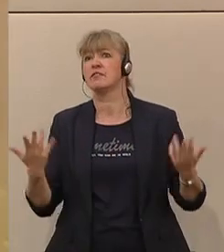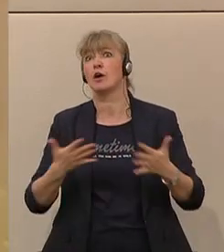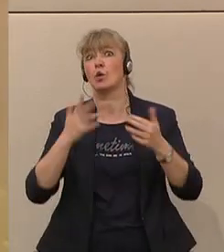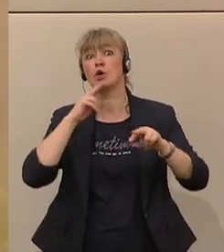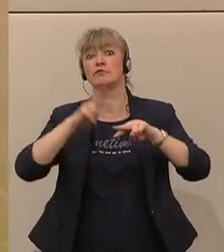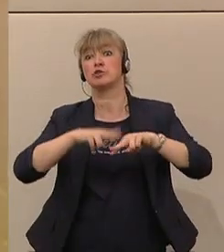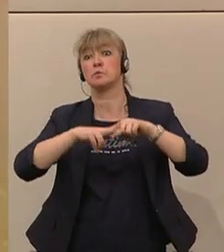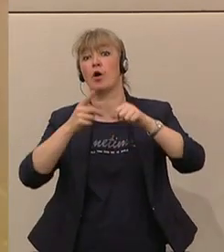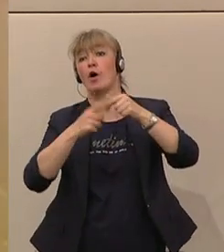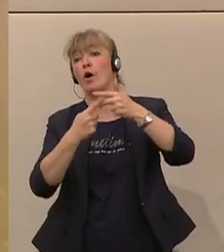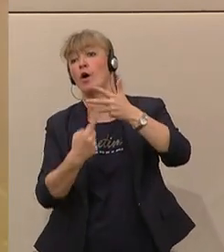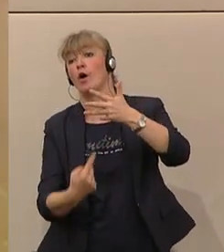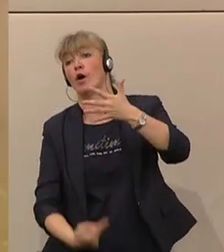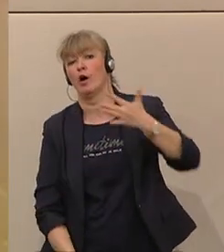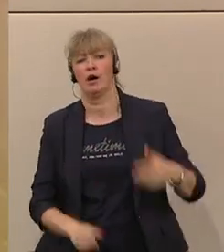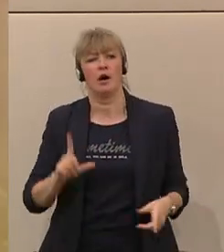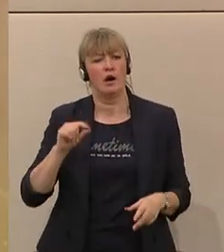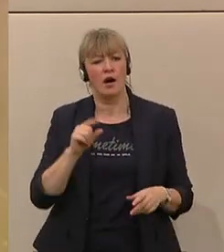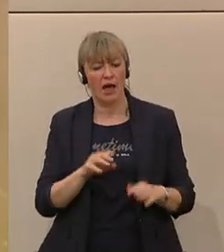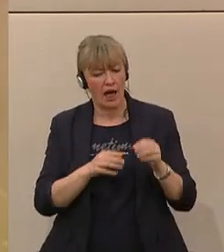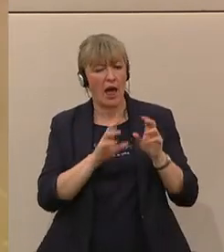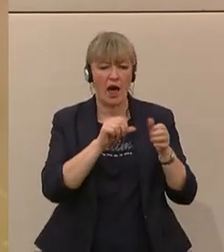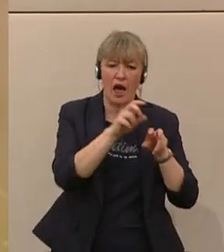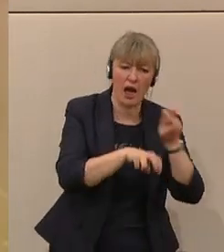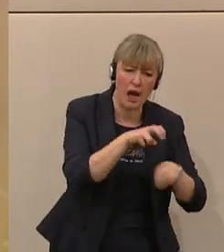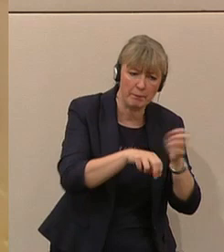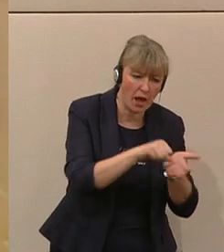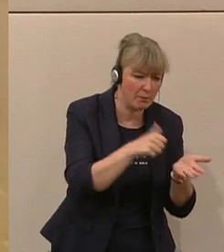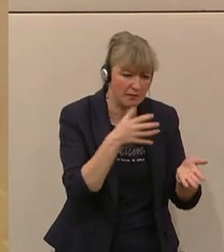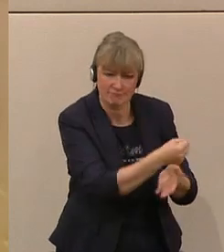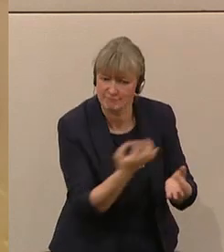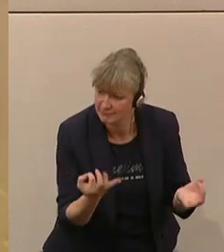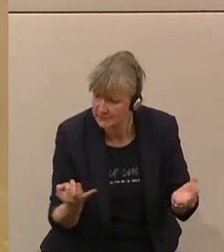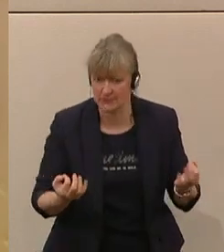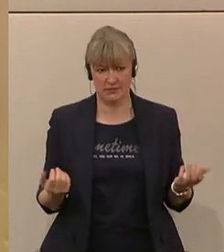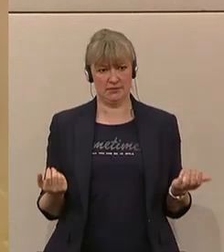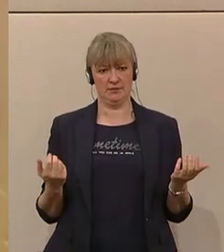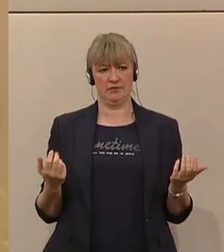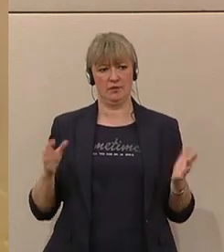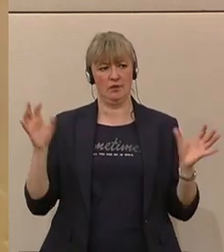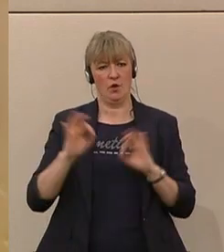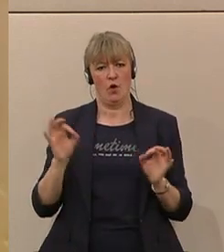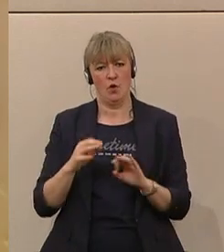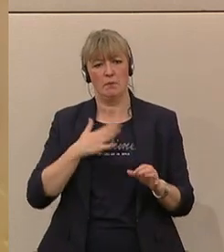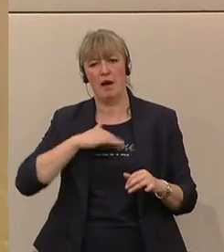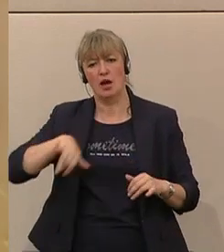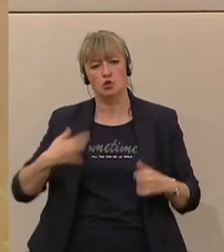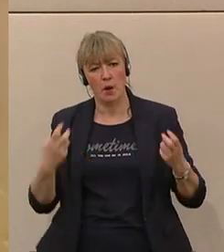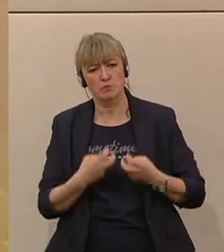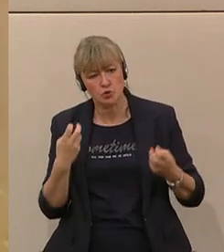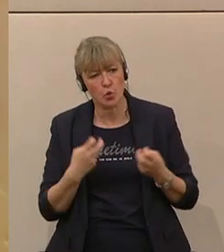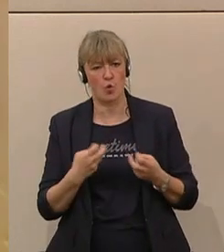Versprechen? Kein Zugriff auf Abgaben, kein Zugriff auf bei Jobsuche, auf